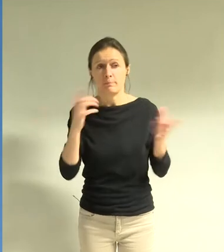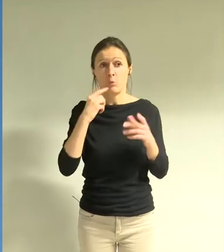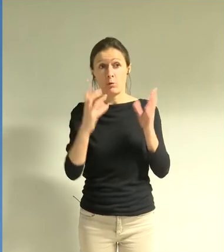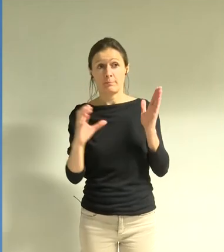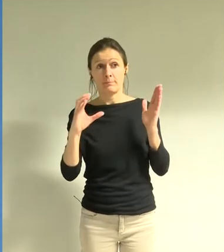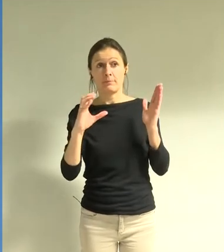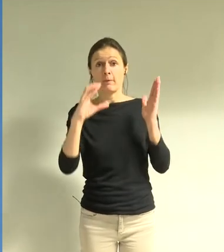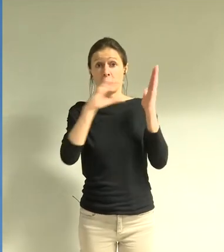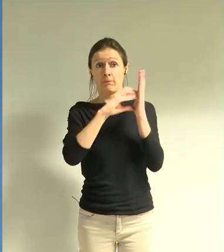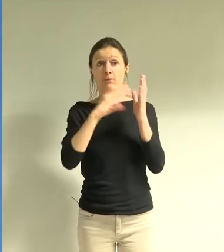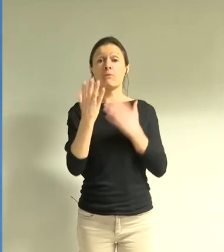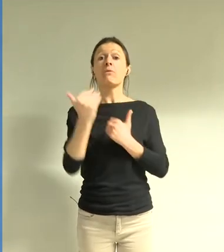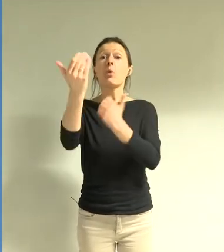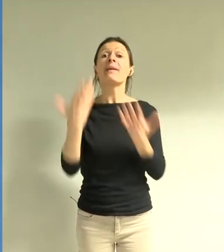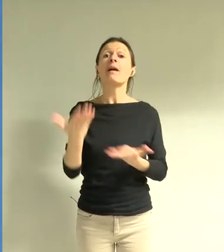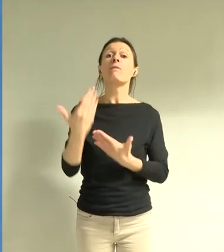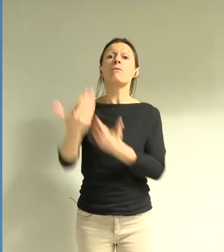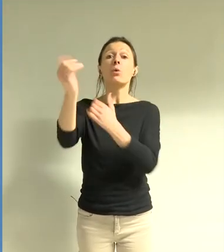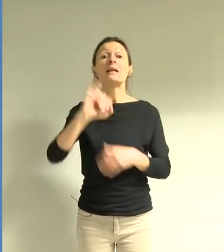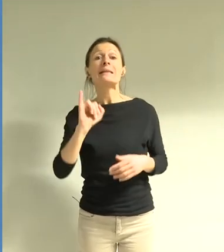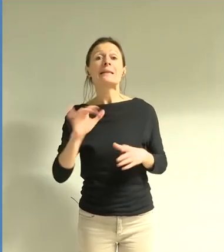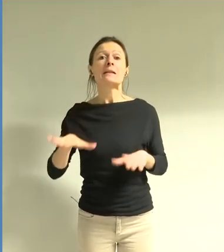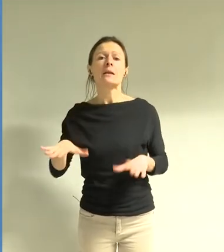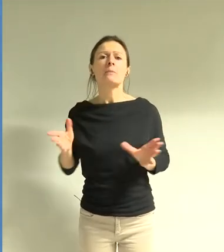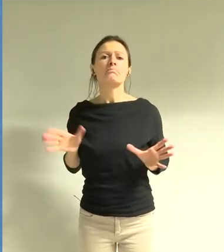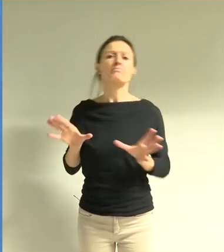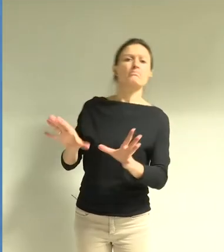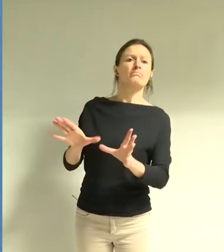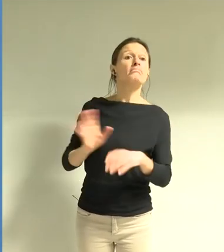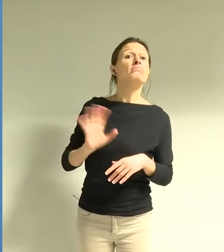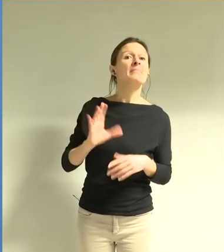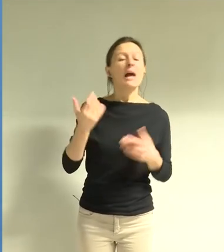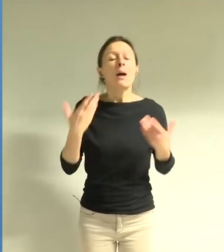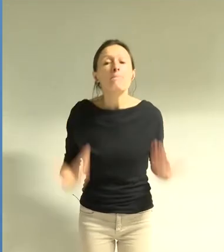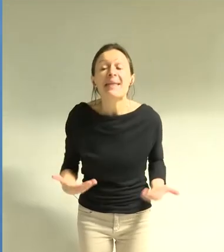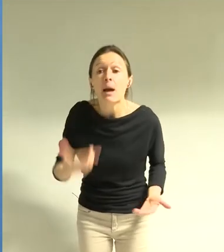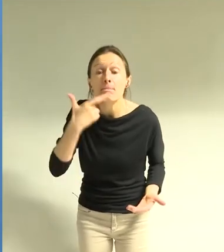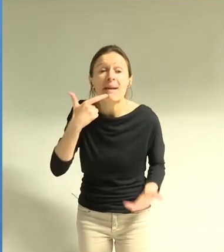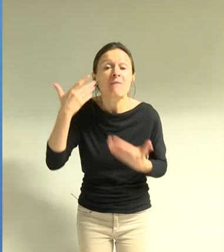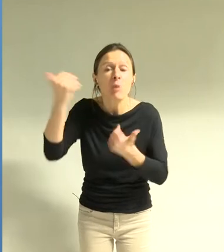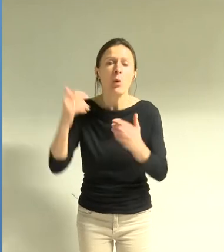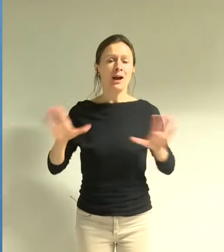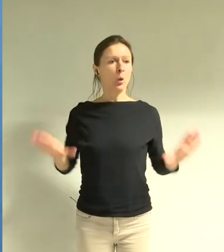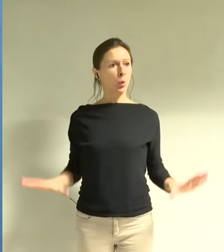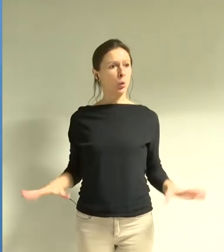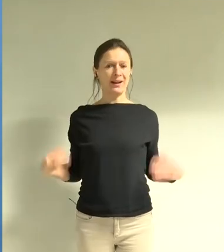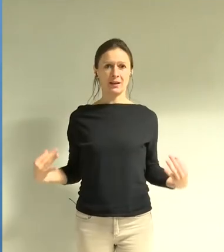ne prend pas part au vote qui s'abstient la maintenance et le veut détendez-vous donc vos amendements ne sont pas passées